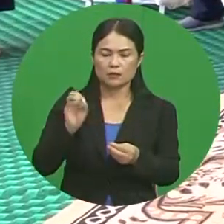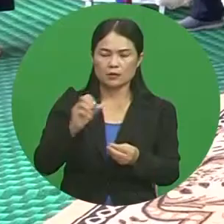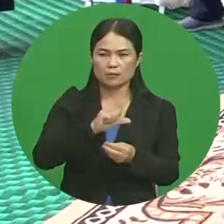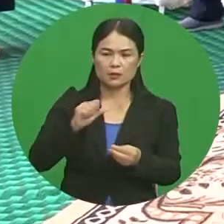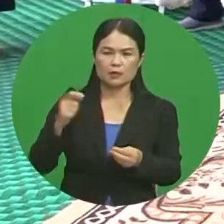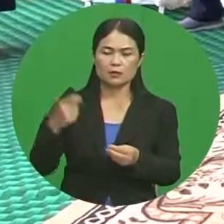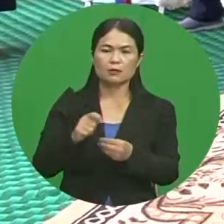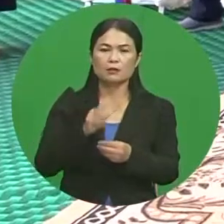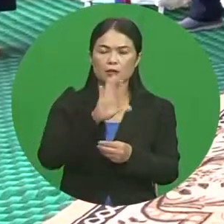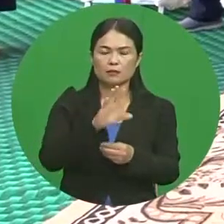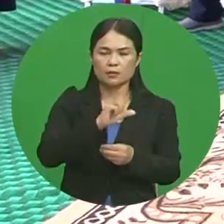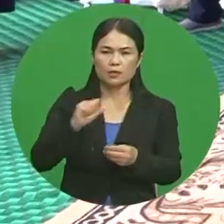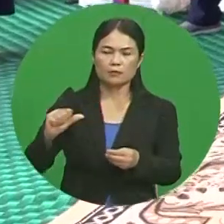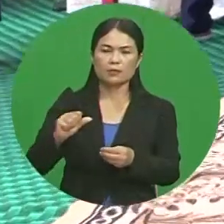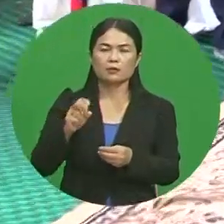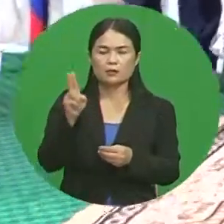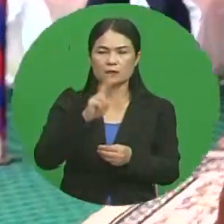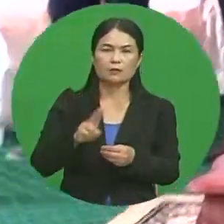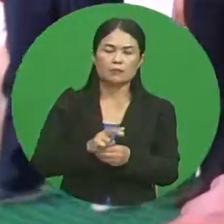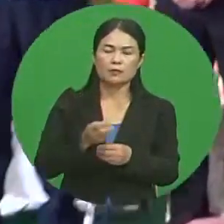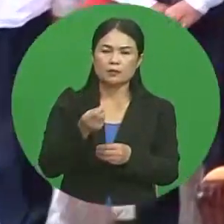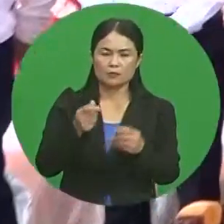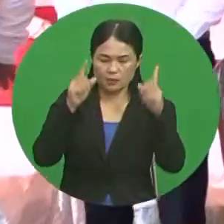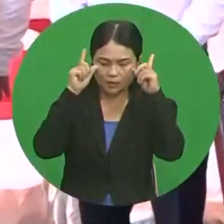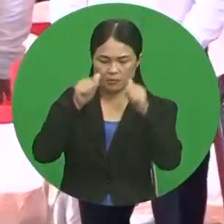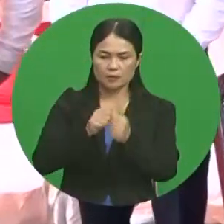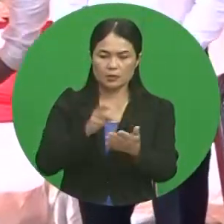85,500,000 រៀលនិង$500ក្នុងនោះបច្ច័យរបស់អាដាម